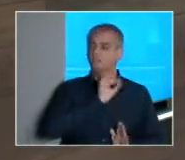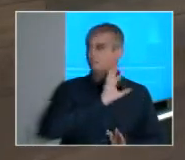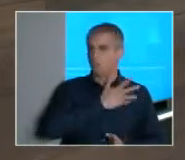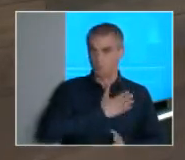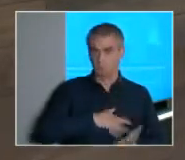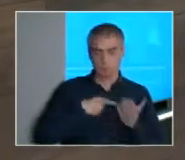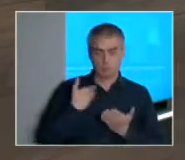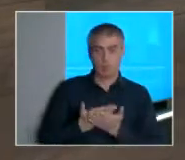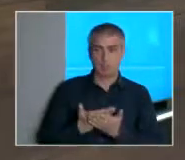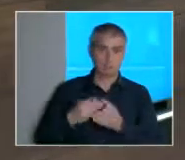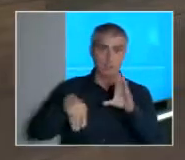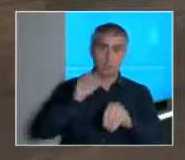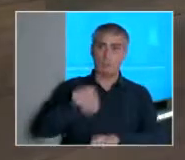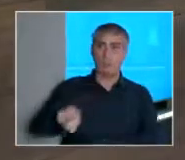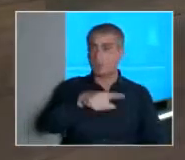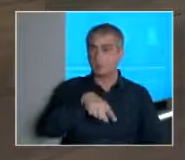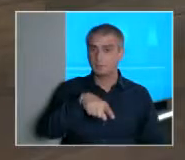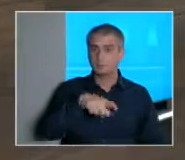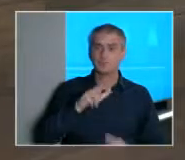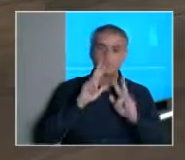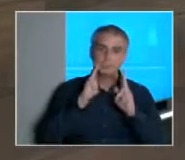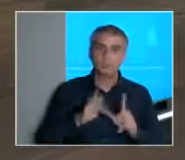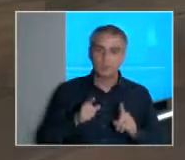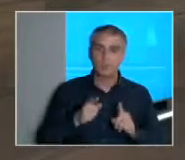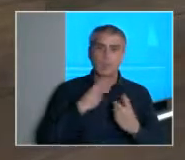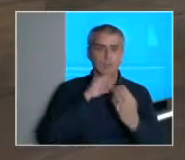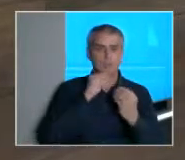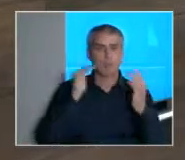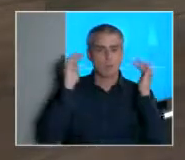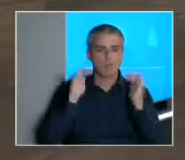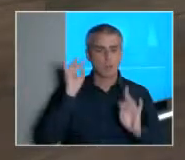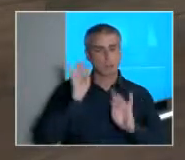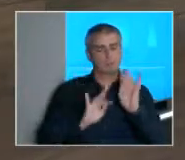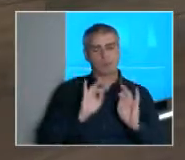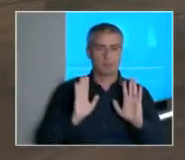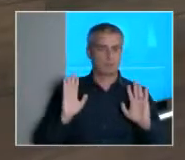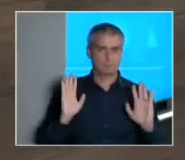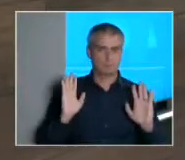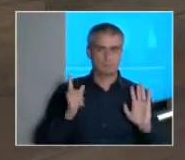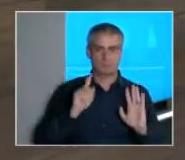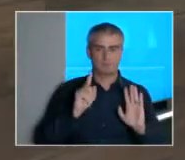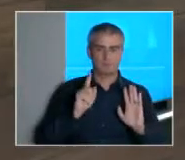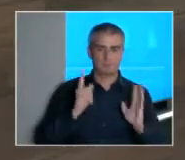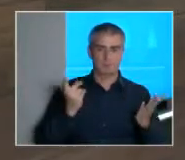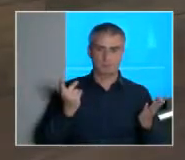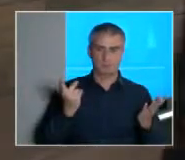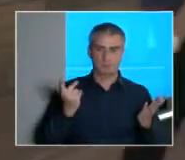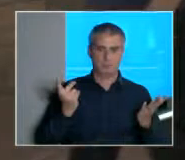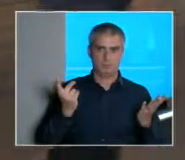רוצה להציע לאינטרס של הבוחר שלה, באופן שבו הדיבור יהיה פחות מתלהם ולא בעד,